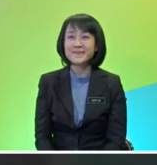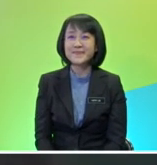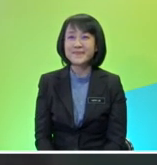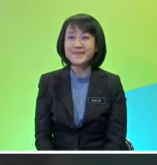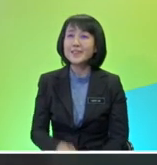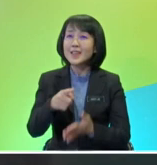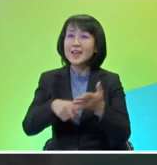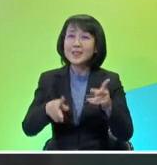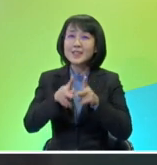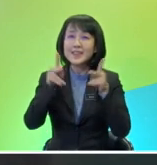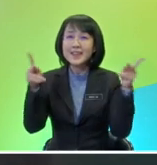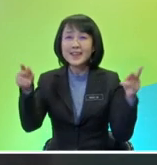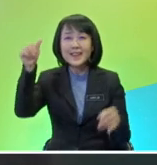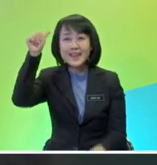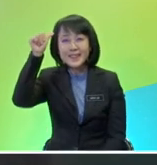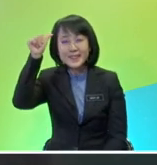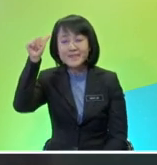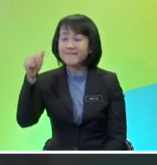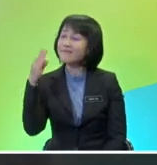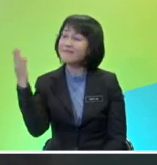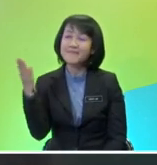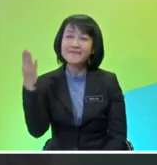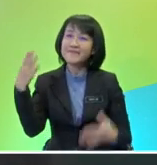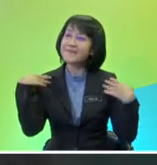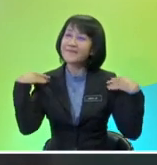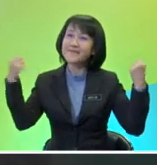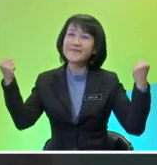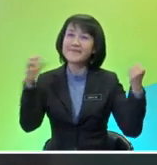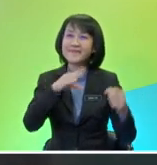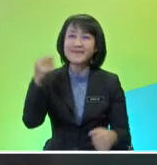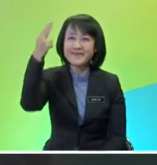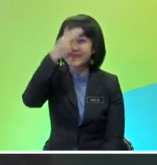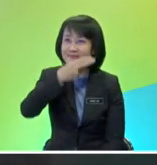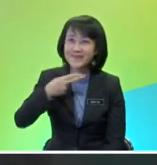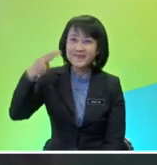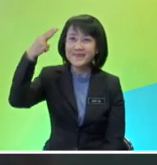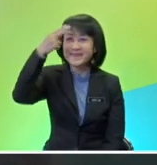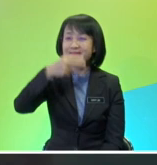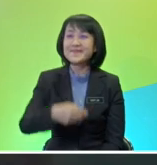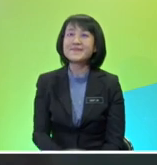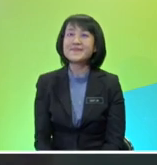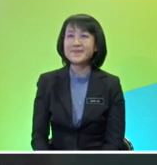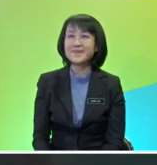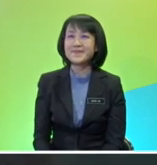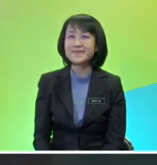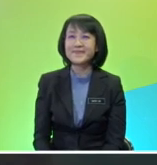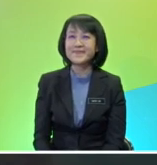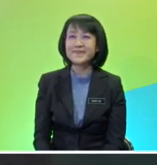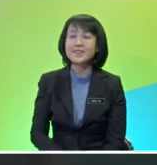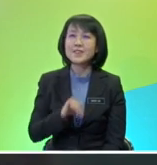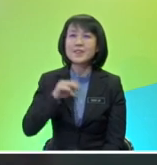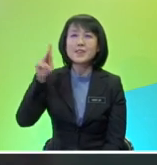Akmal? Alhamdulillah, seperti biasalah, sentiasa sihat dan segar. Wah, anggap aku sendiri pula. Ni, cikgu, saya pasti murid-murid kan